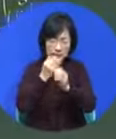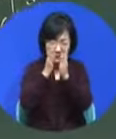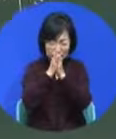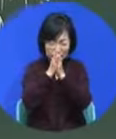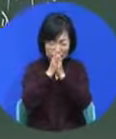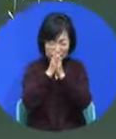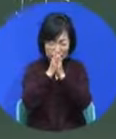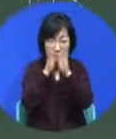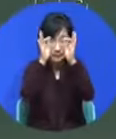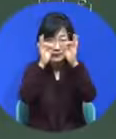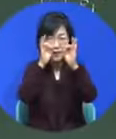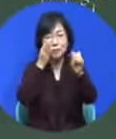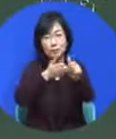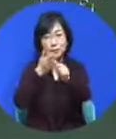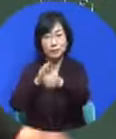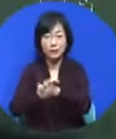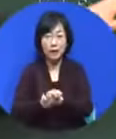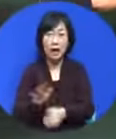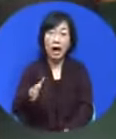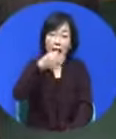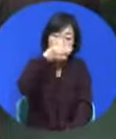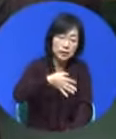모요 들어